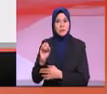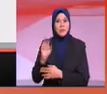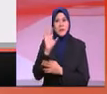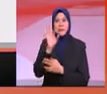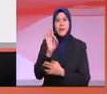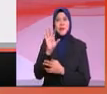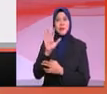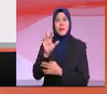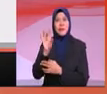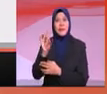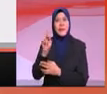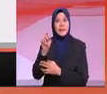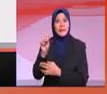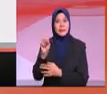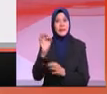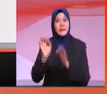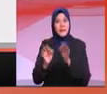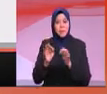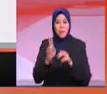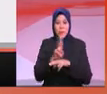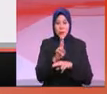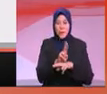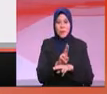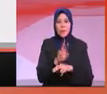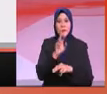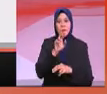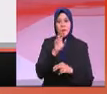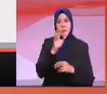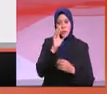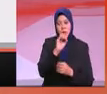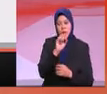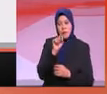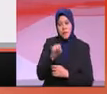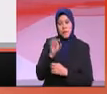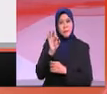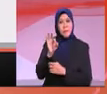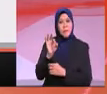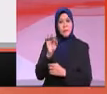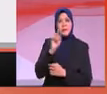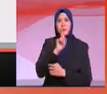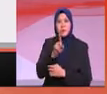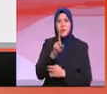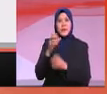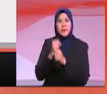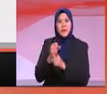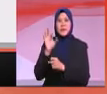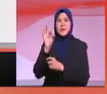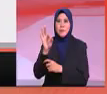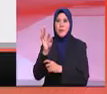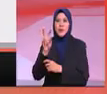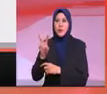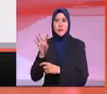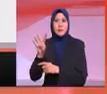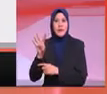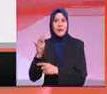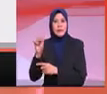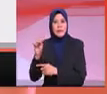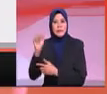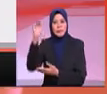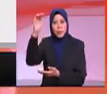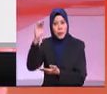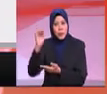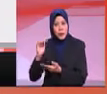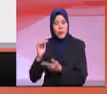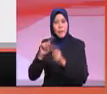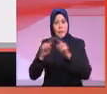958 kes. Sepatutnya kalau kita gunakan R0 0.9, kita sepatutnya mendapat 924 kes.